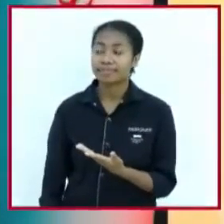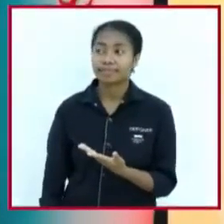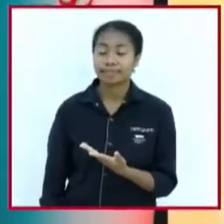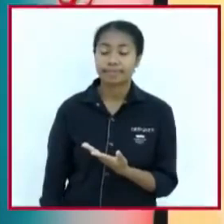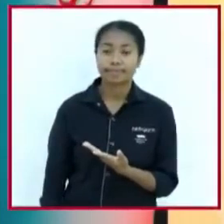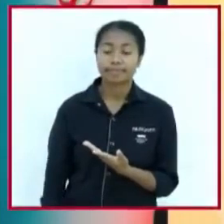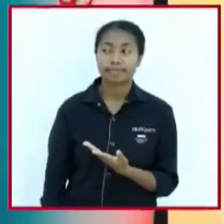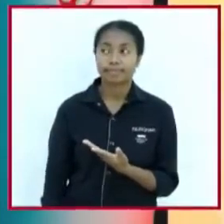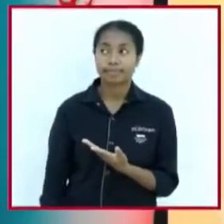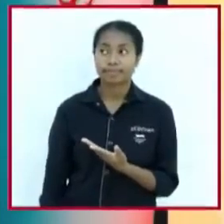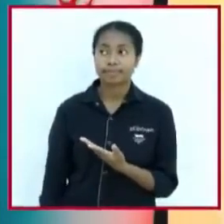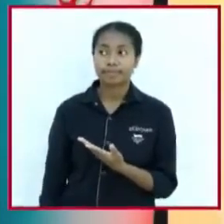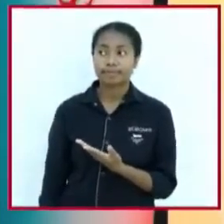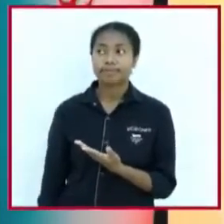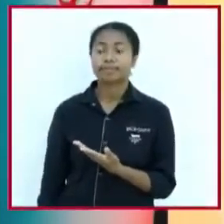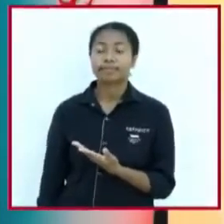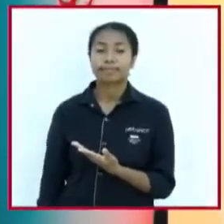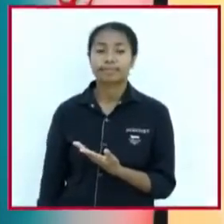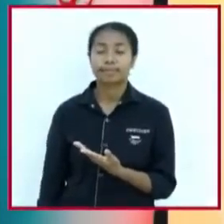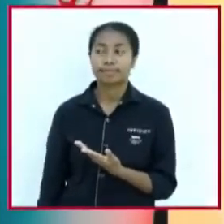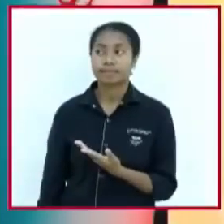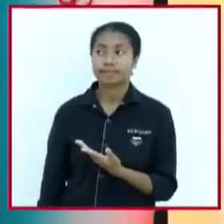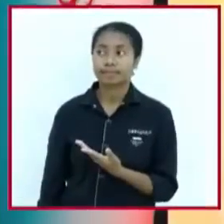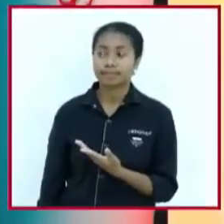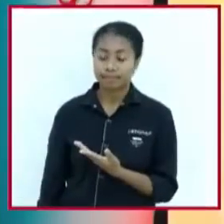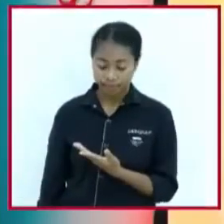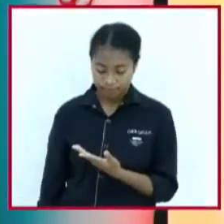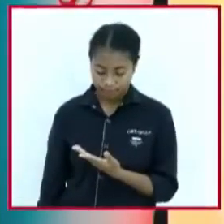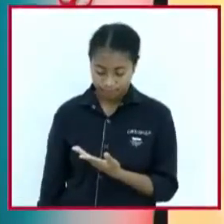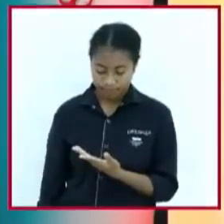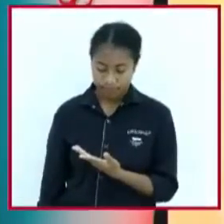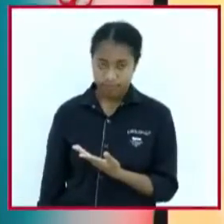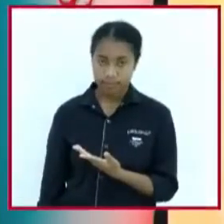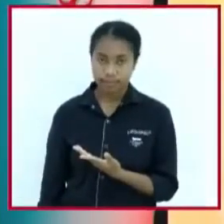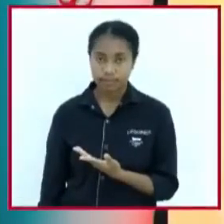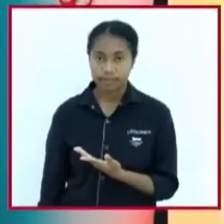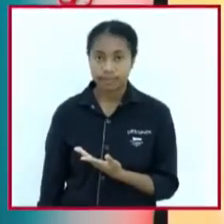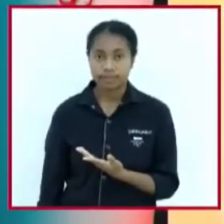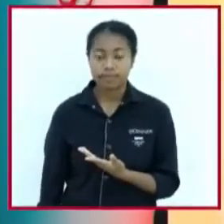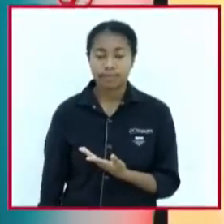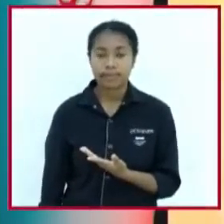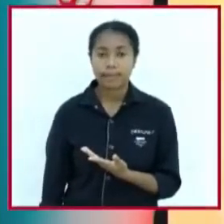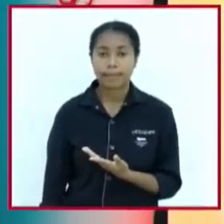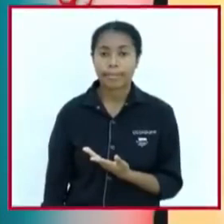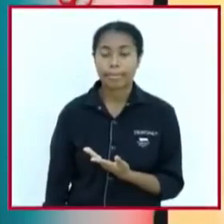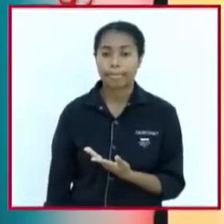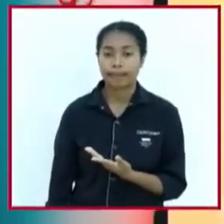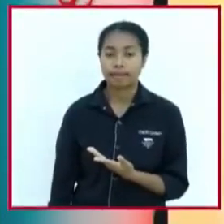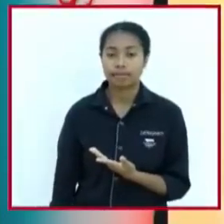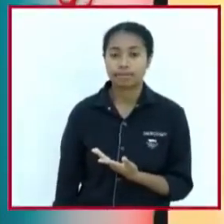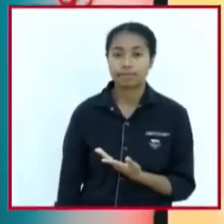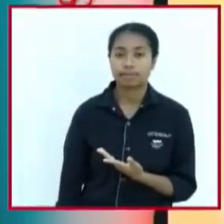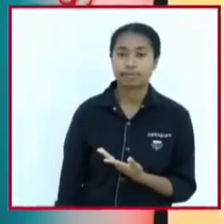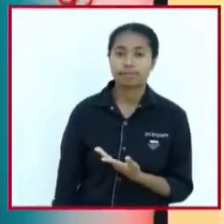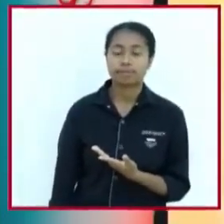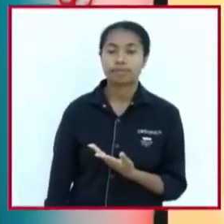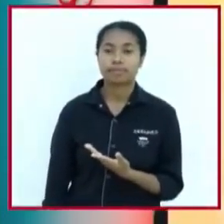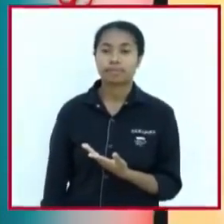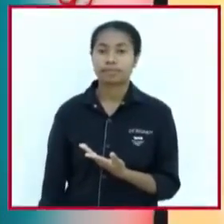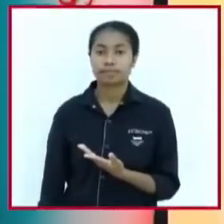Imam Allah yang Maha Tinggi dia pergi menyongsong Abraham ketika Abram kembali dari mengalahkan raja-raja